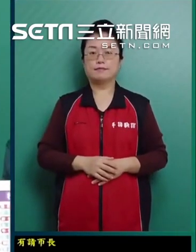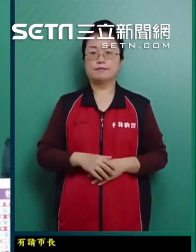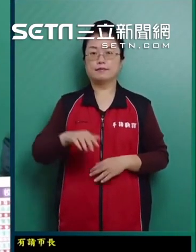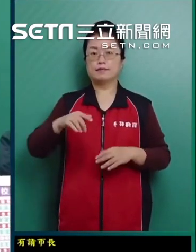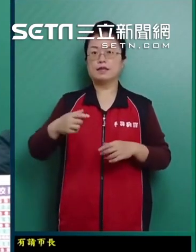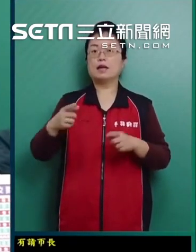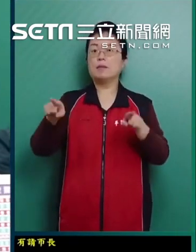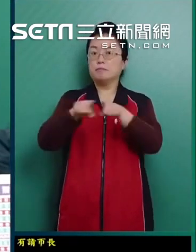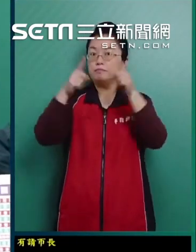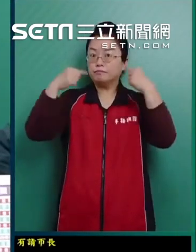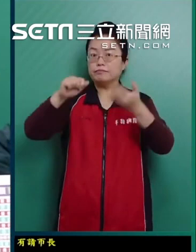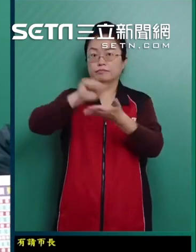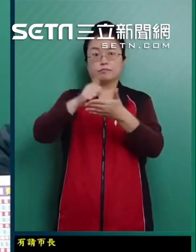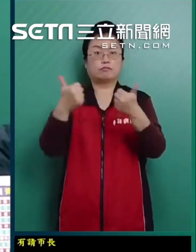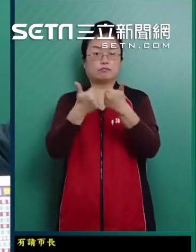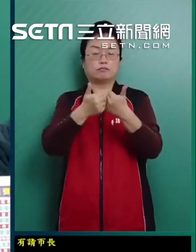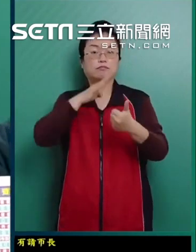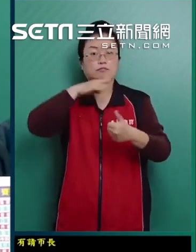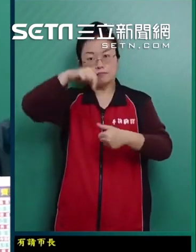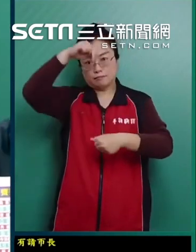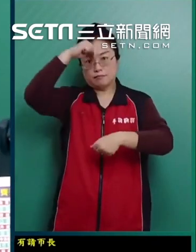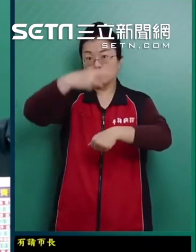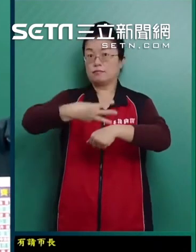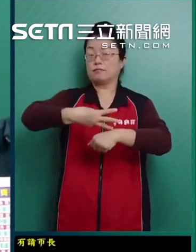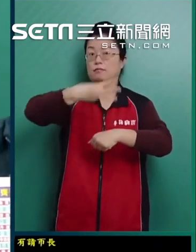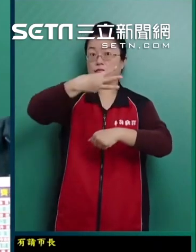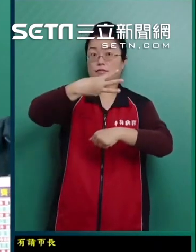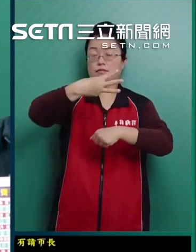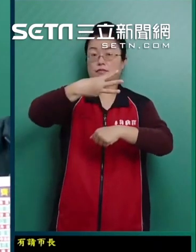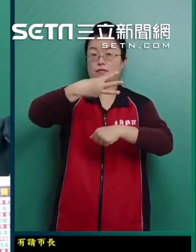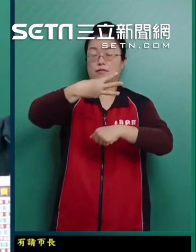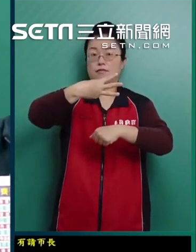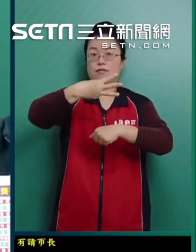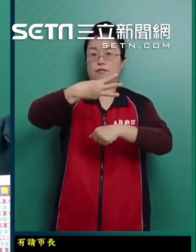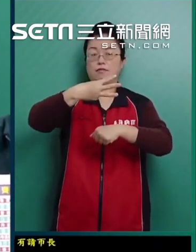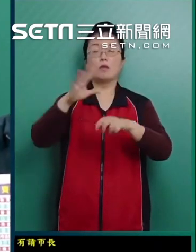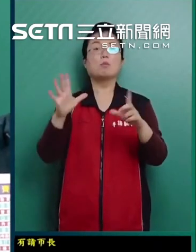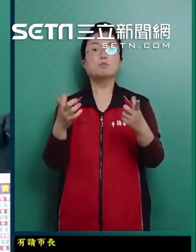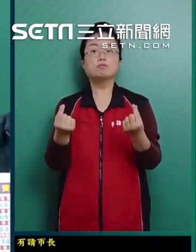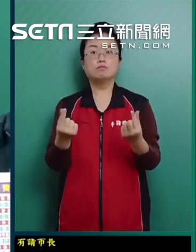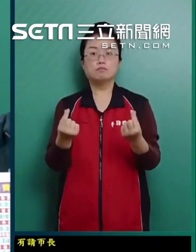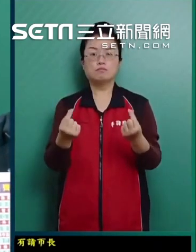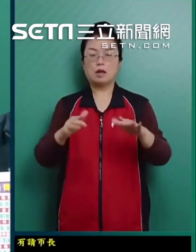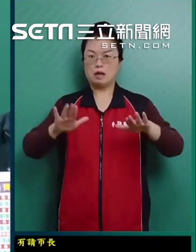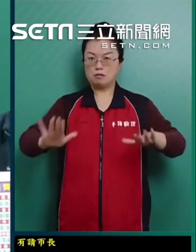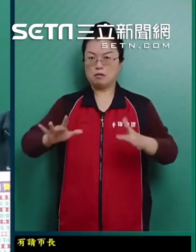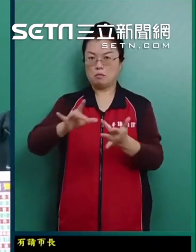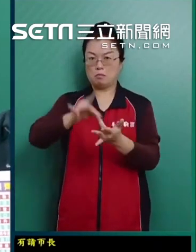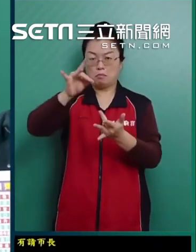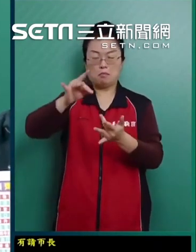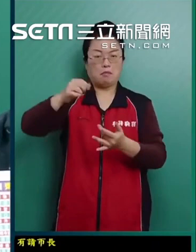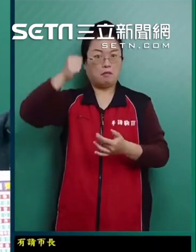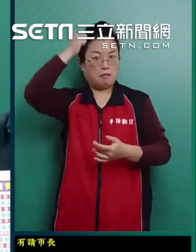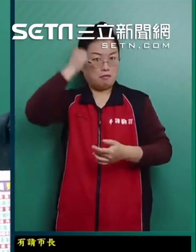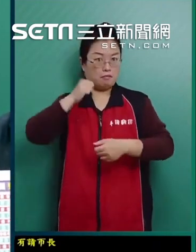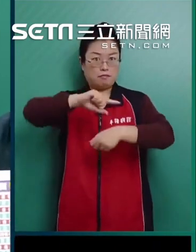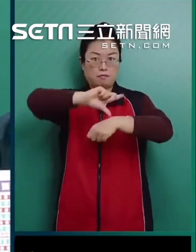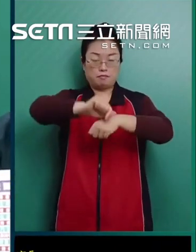午3点钟啊开。这个防疫记者会不一样，选择在早上11点钟